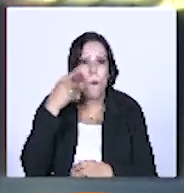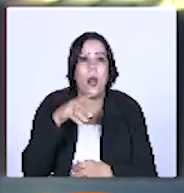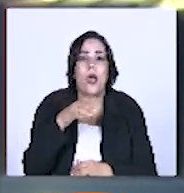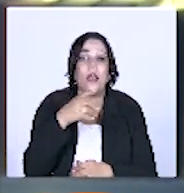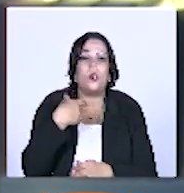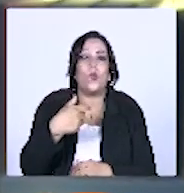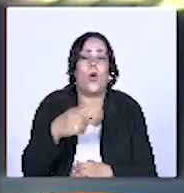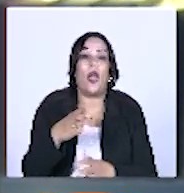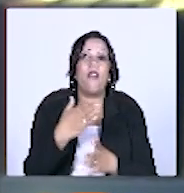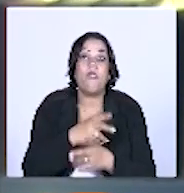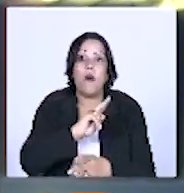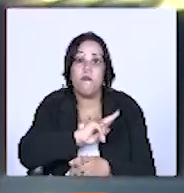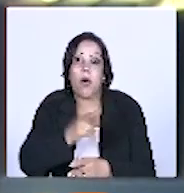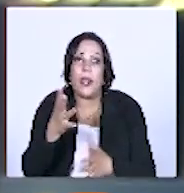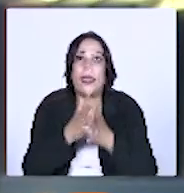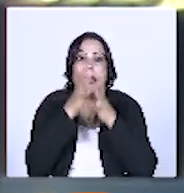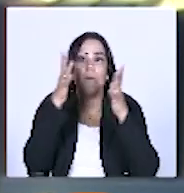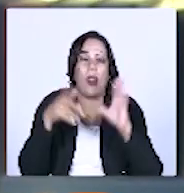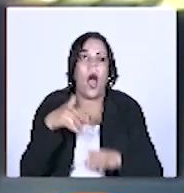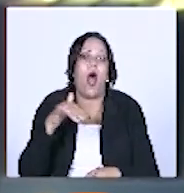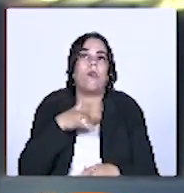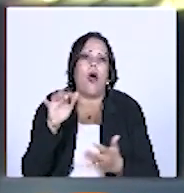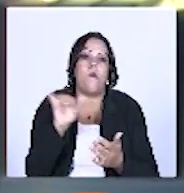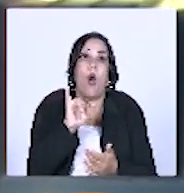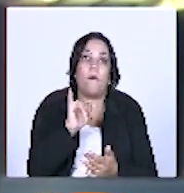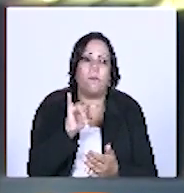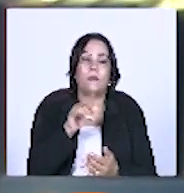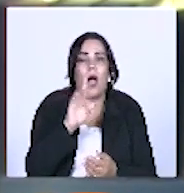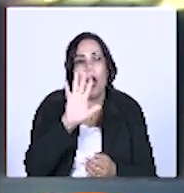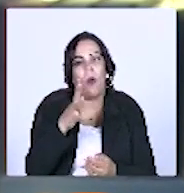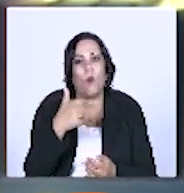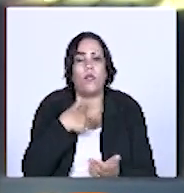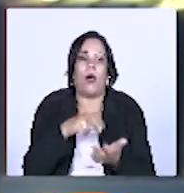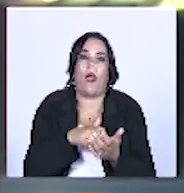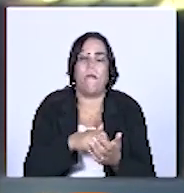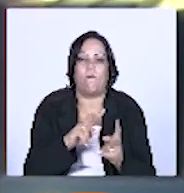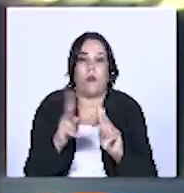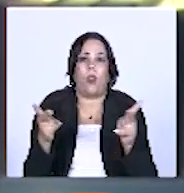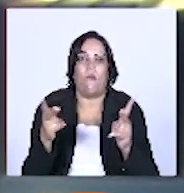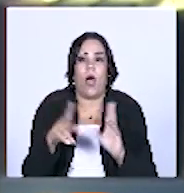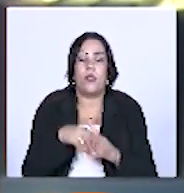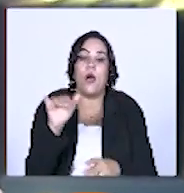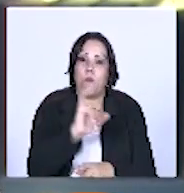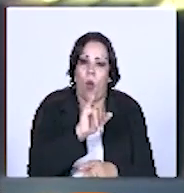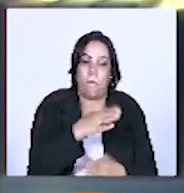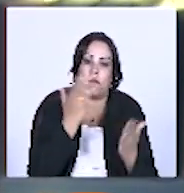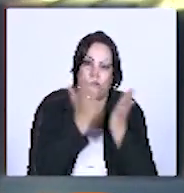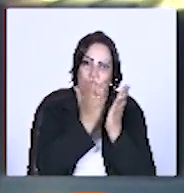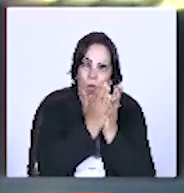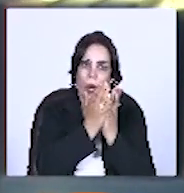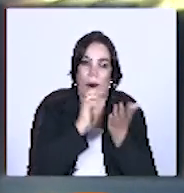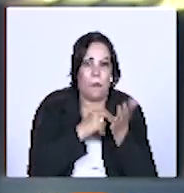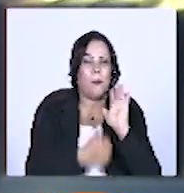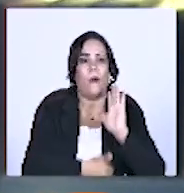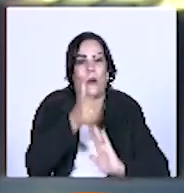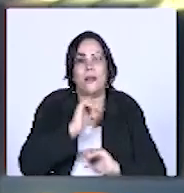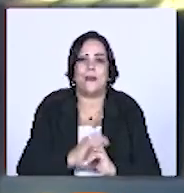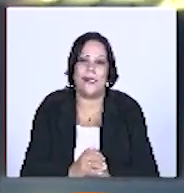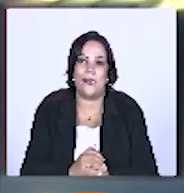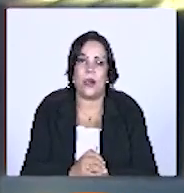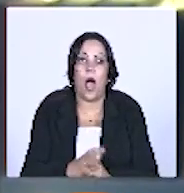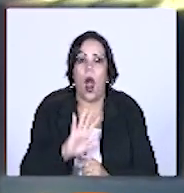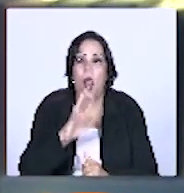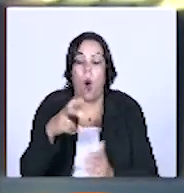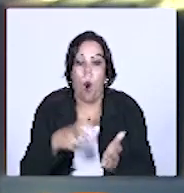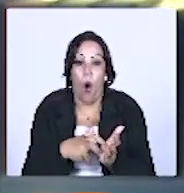فارق كبير ما بين ان انا اهتم وان انا اخاف اهتم لو اهتميت بمذاكرتي اعمل عمل ايجابي